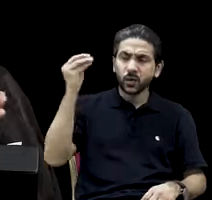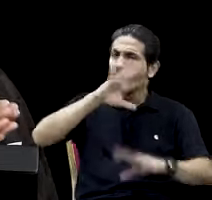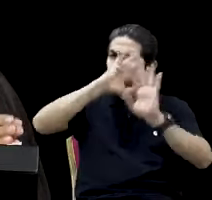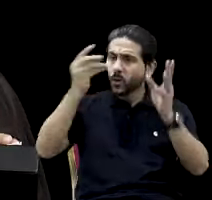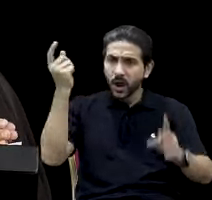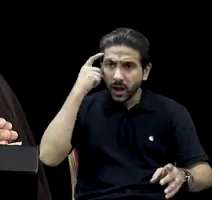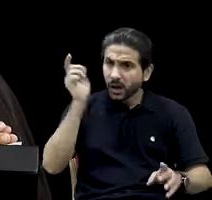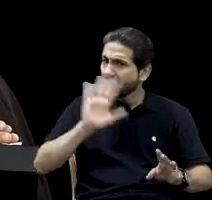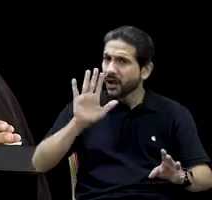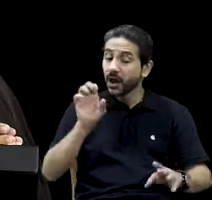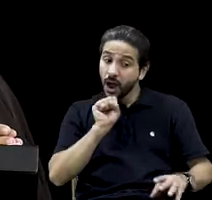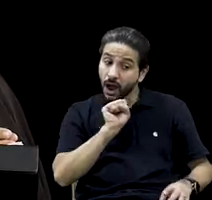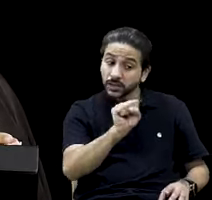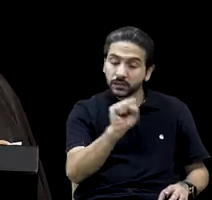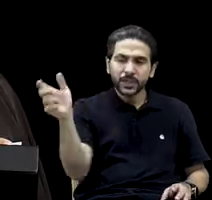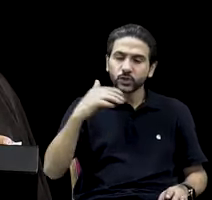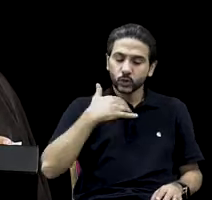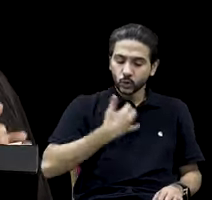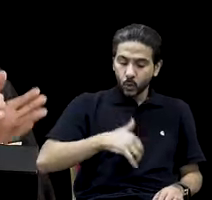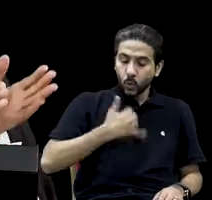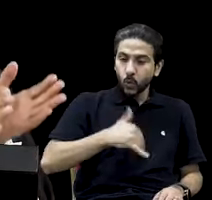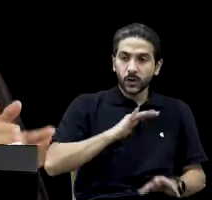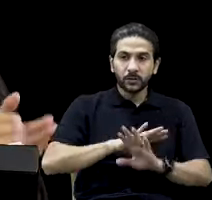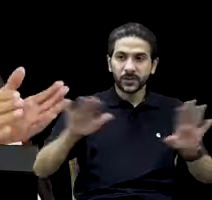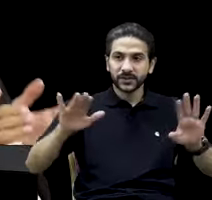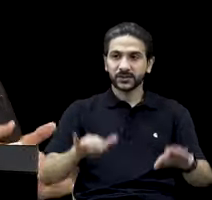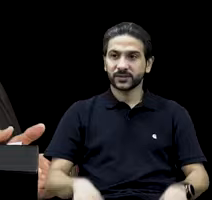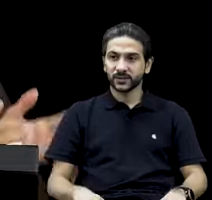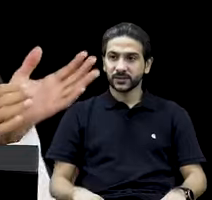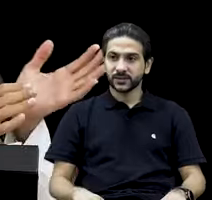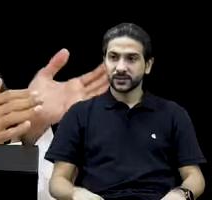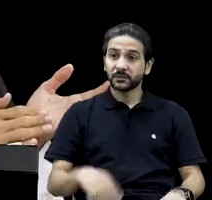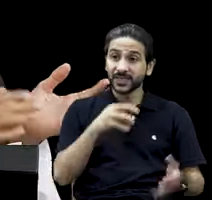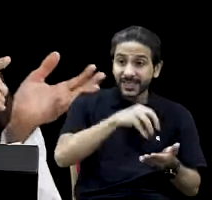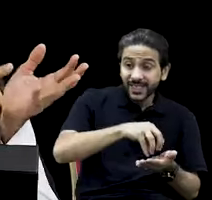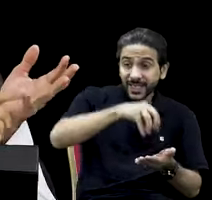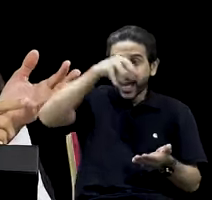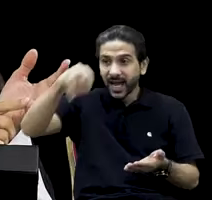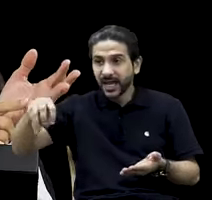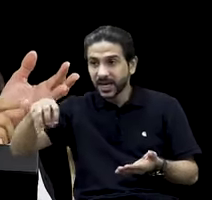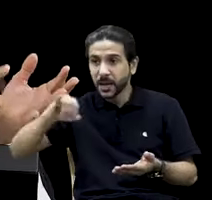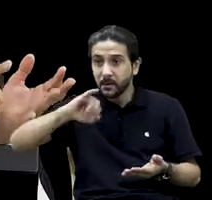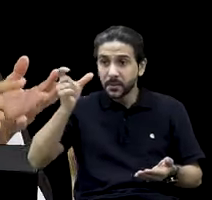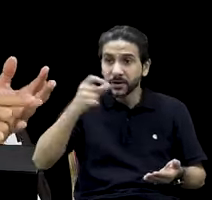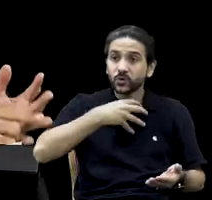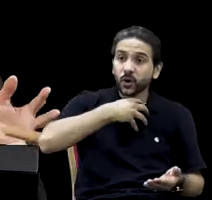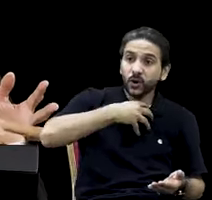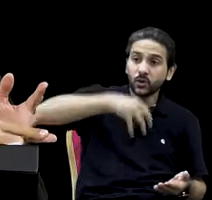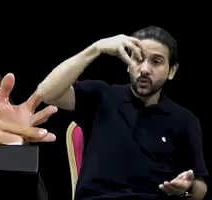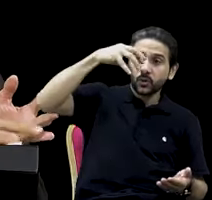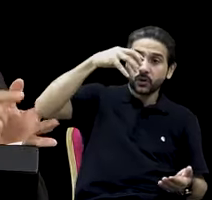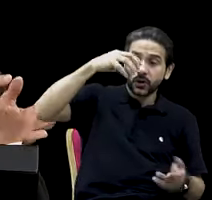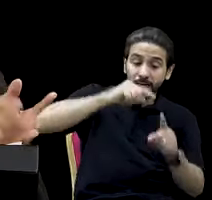خلي نركز على جانب الشعوب فانتقل البحث في علم النفس من الروح الى